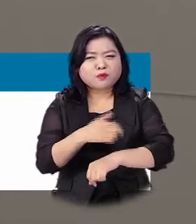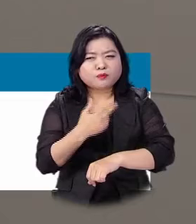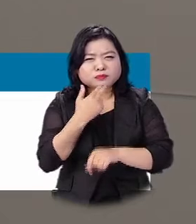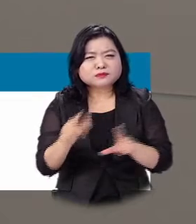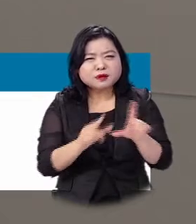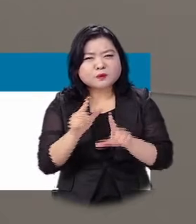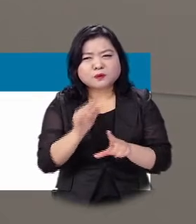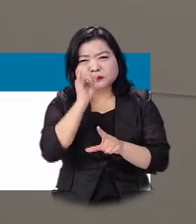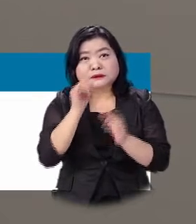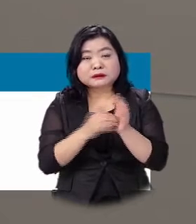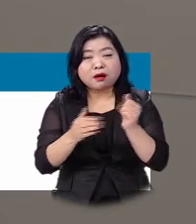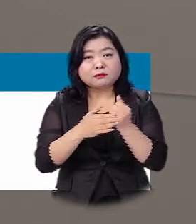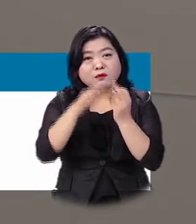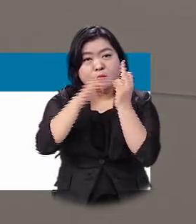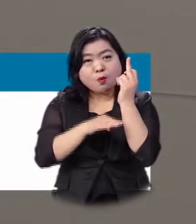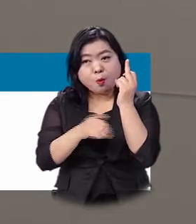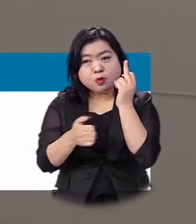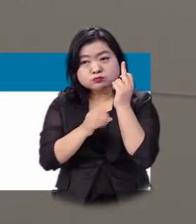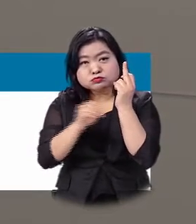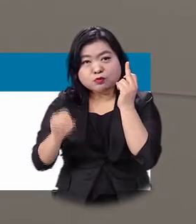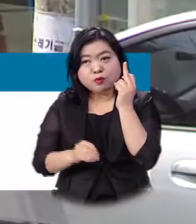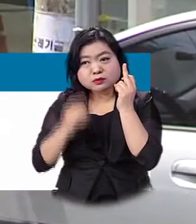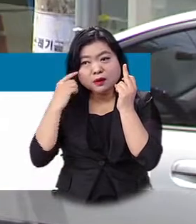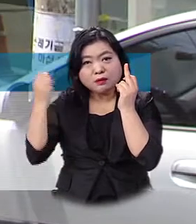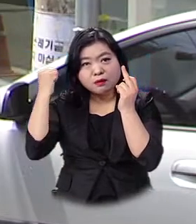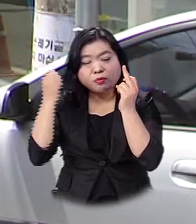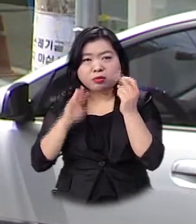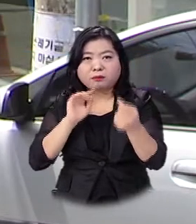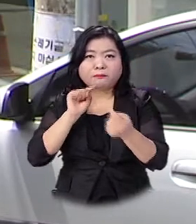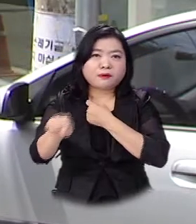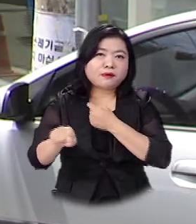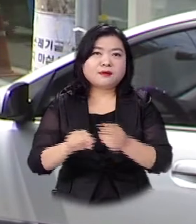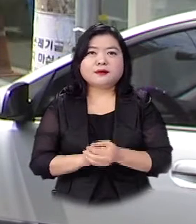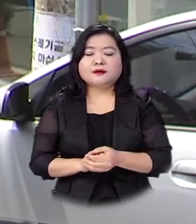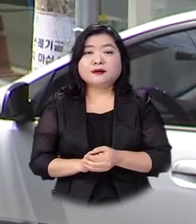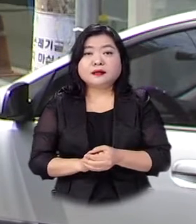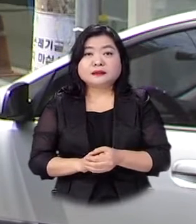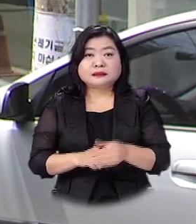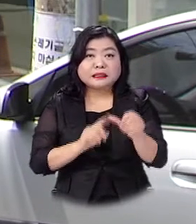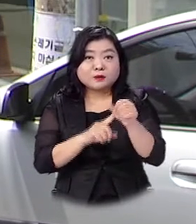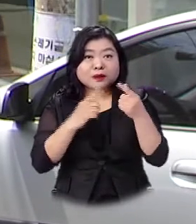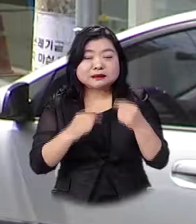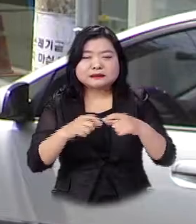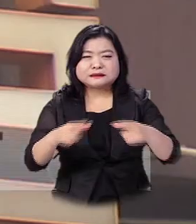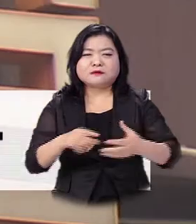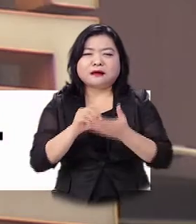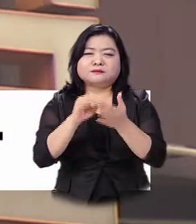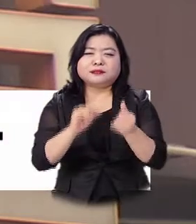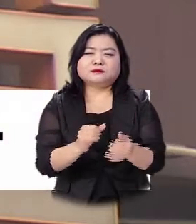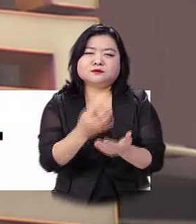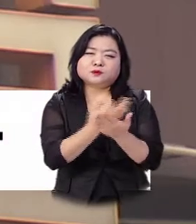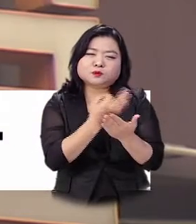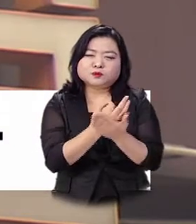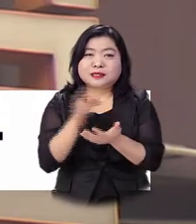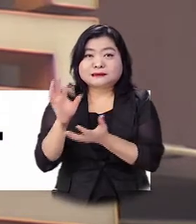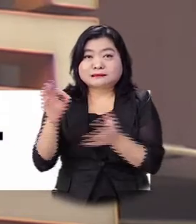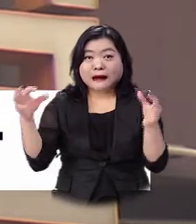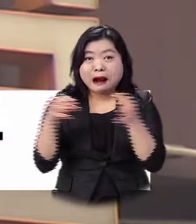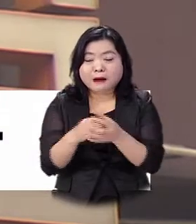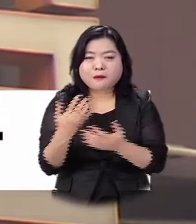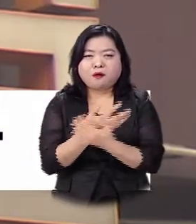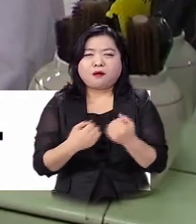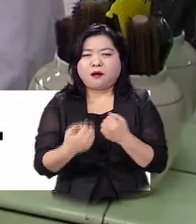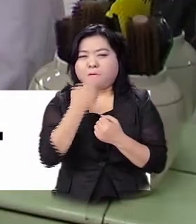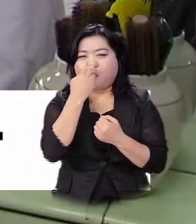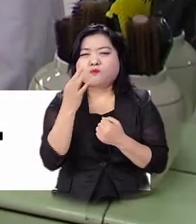옷을 사고 있으니까 50%는 된다고 생각했었는데. A씨와 같은 지역 가입자들은 소득과 재산을 합산해 건보료가